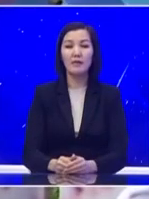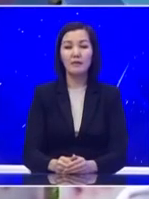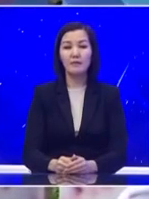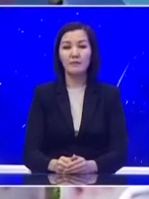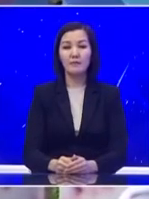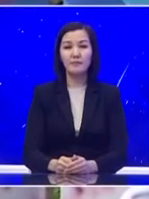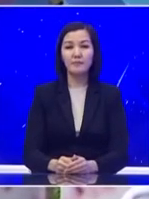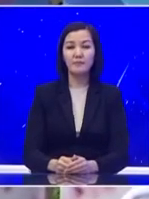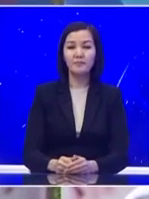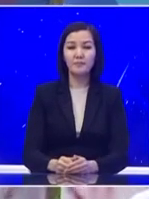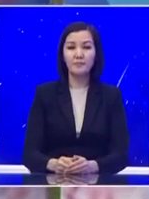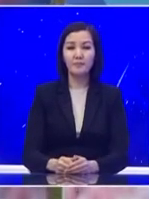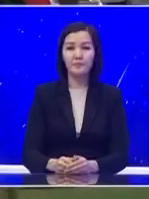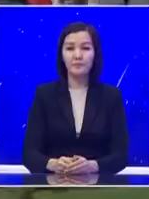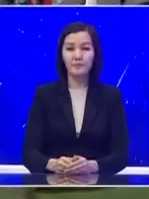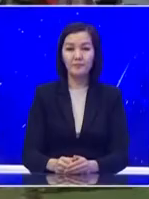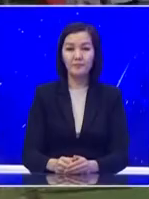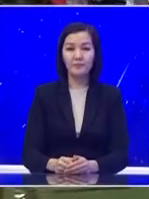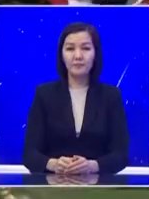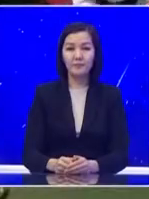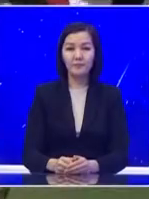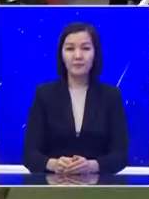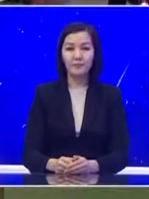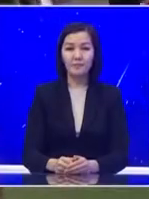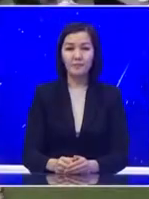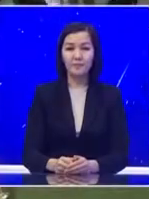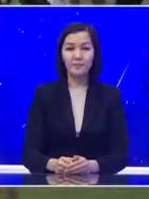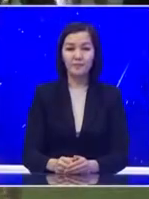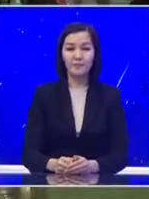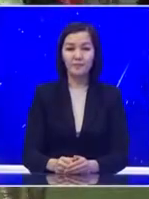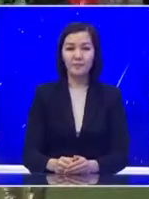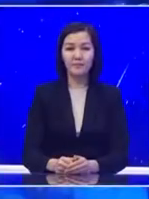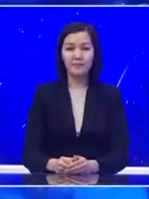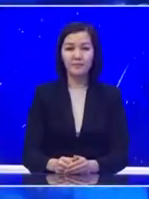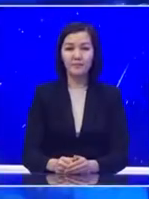өтіледі. Айзада Оразалы, Надежда Белова, Нұржан Мұқанов, Жетісу телеарнасы.